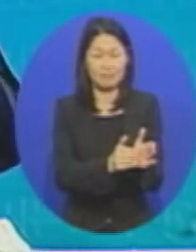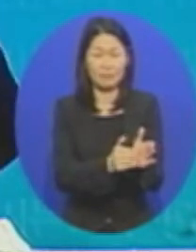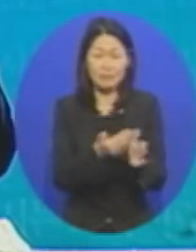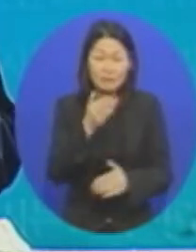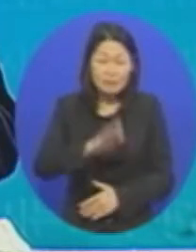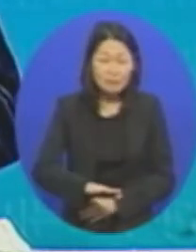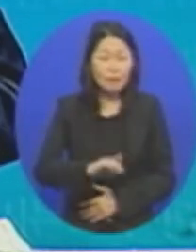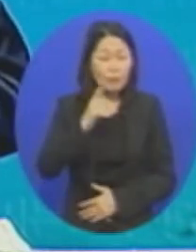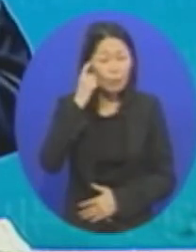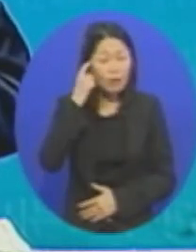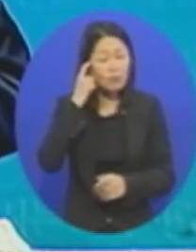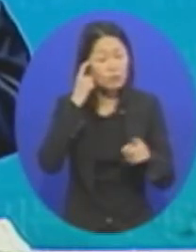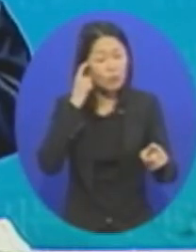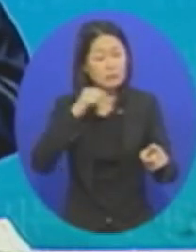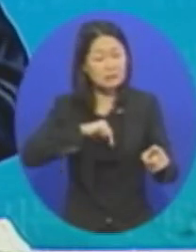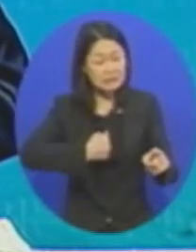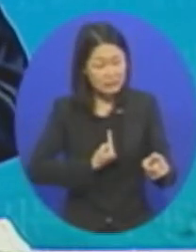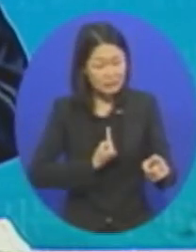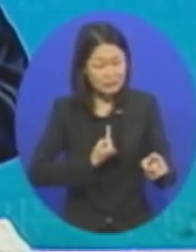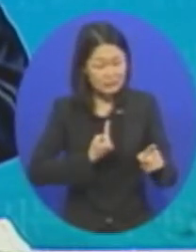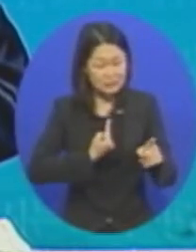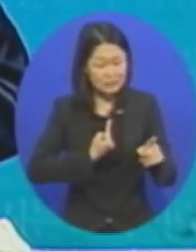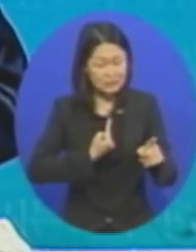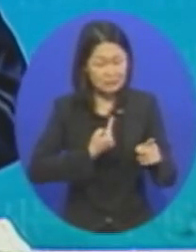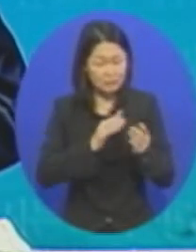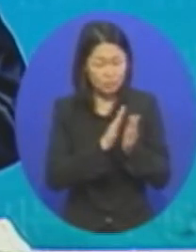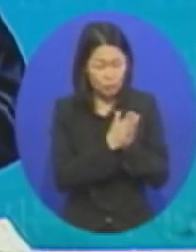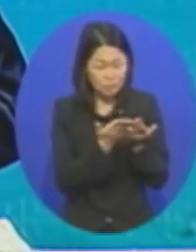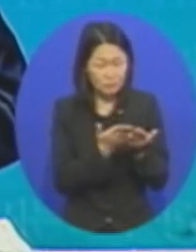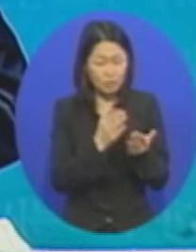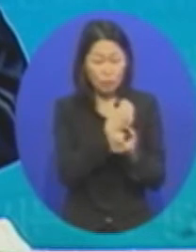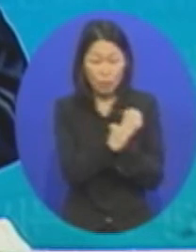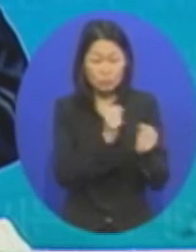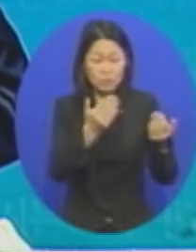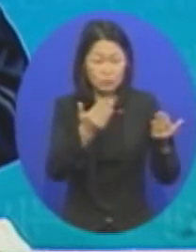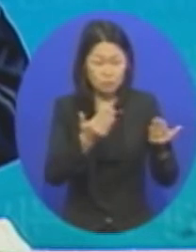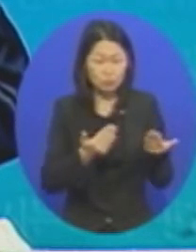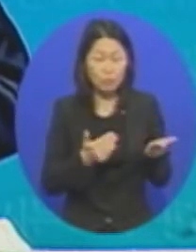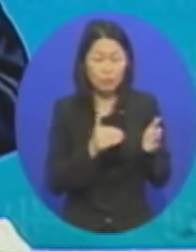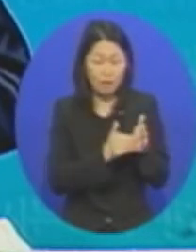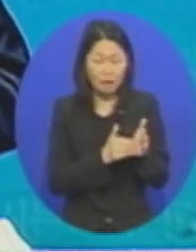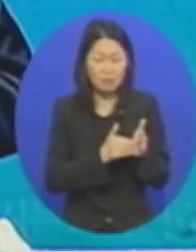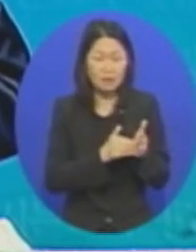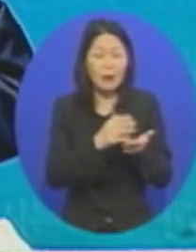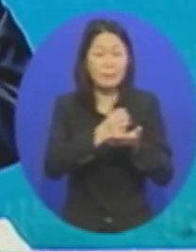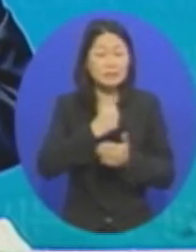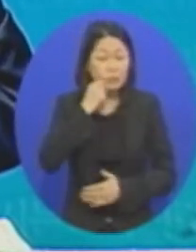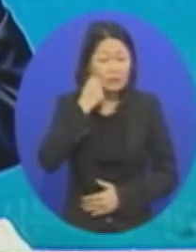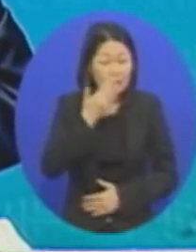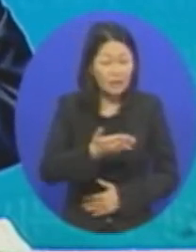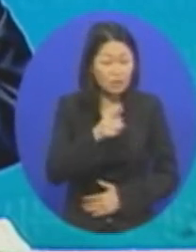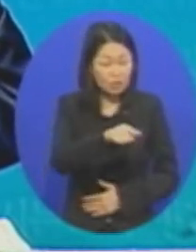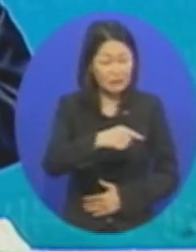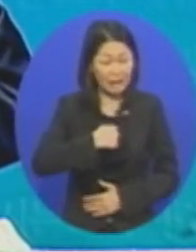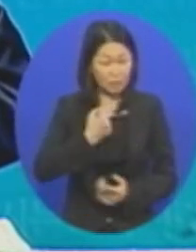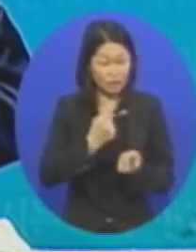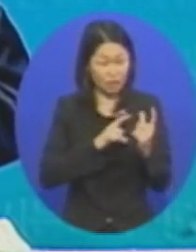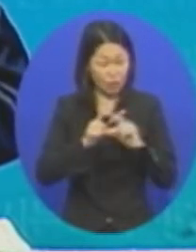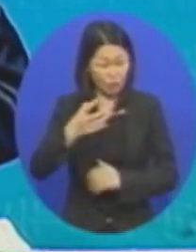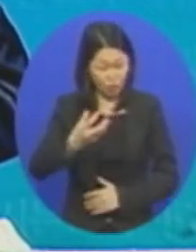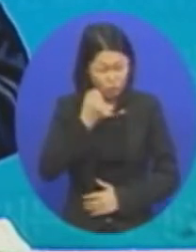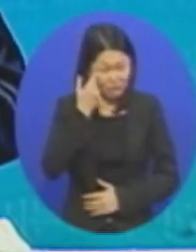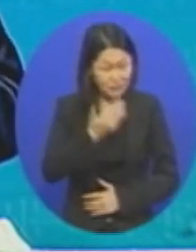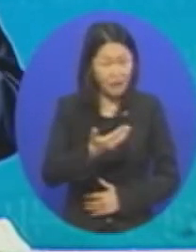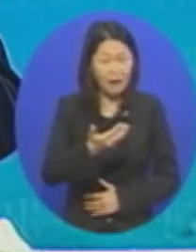큰 뎁의 너는 너 자신을 용서했다 고 받아들이지 못하는 거에요 너는 나보다도 더 거룩한 자냐